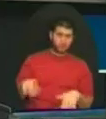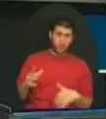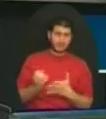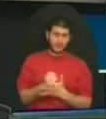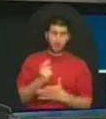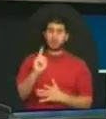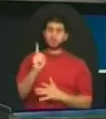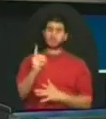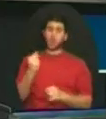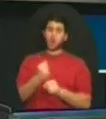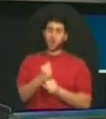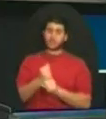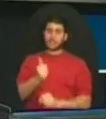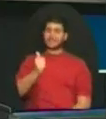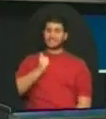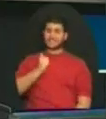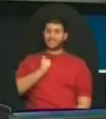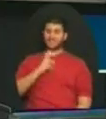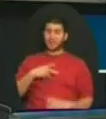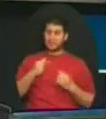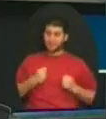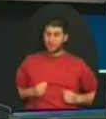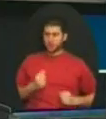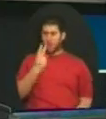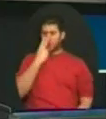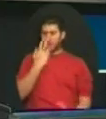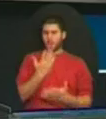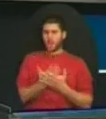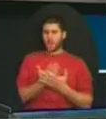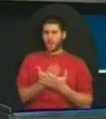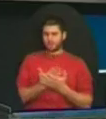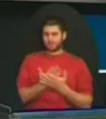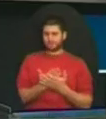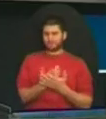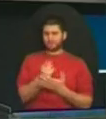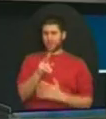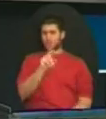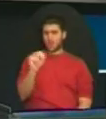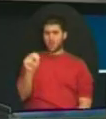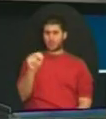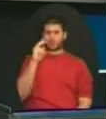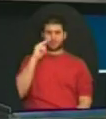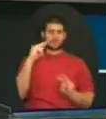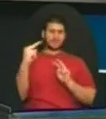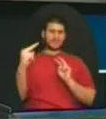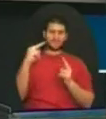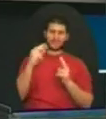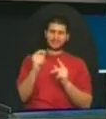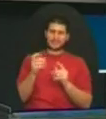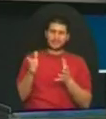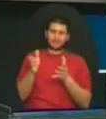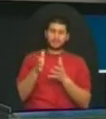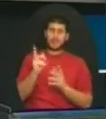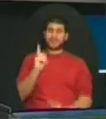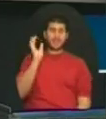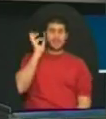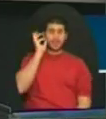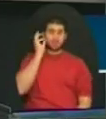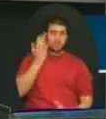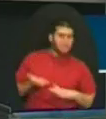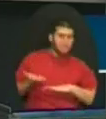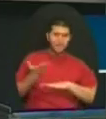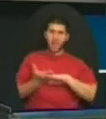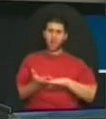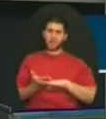מי שעוסק בצבא ובביטחון רואה את הנושא מזווית מאוד צרה. וכשבאות הנשים ומעלות